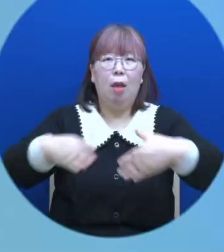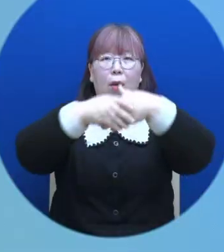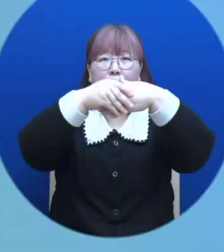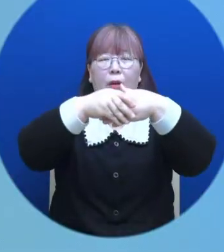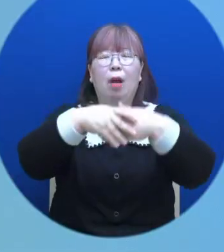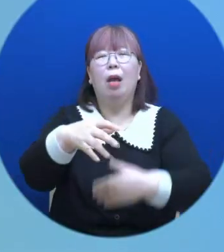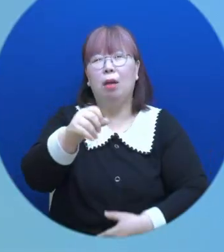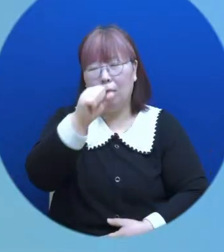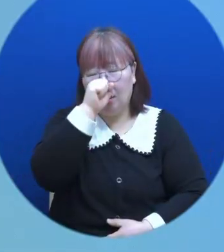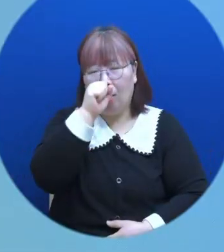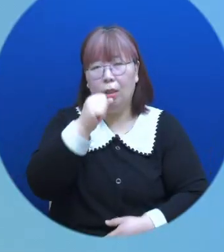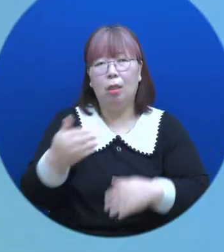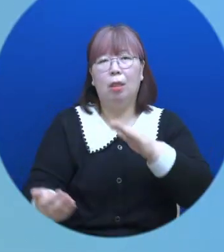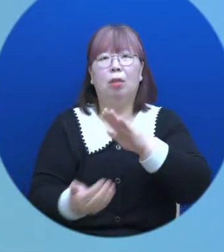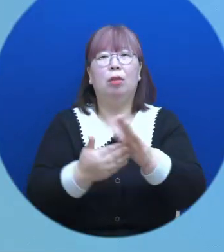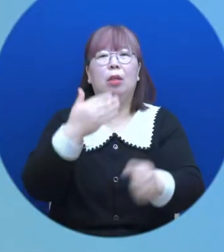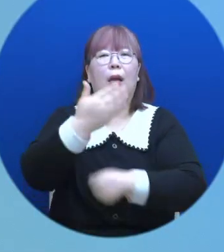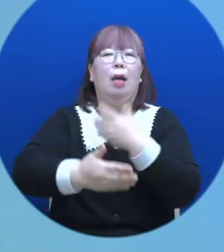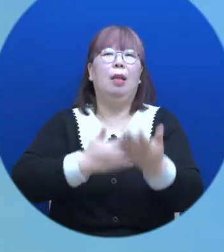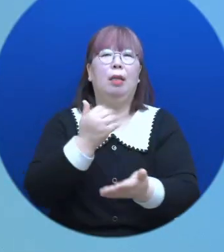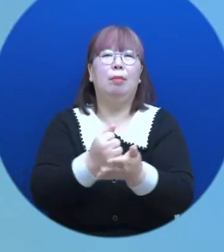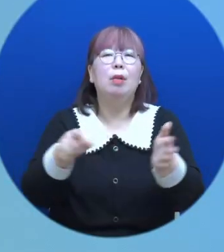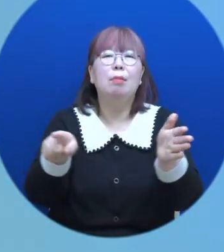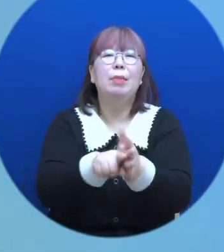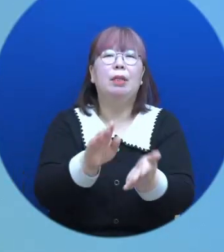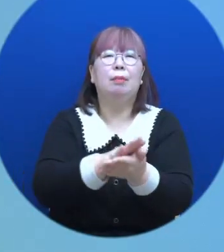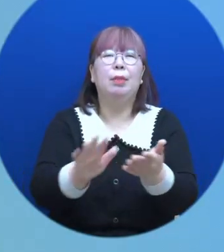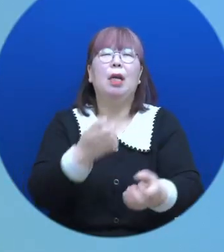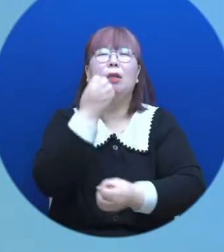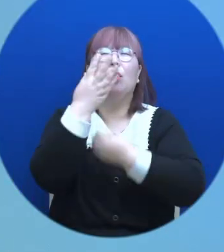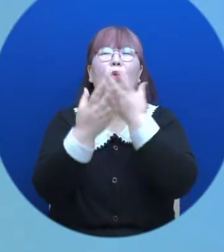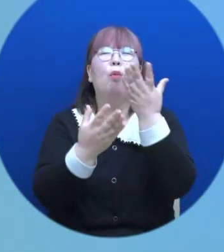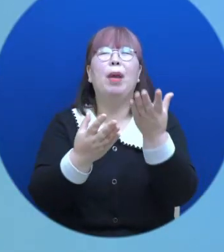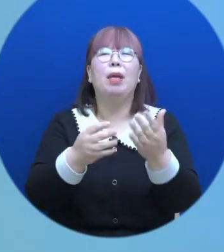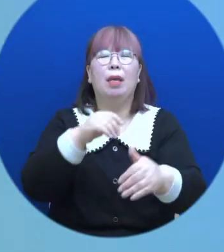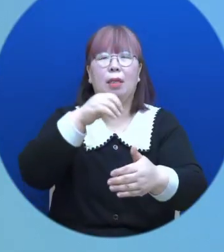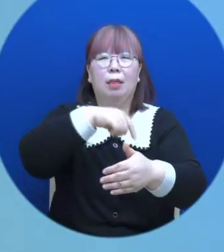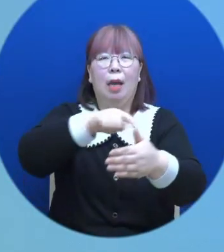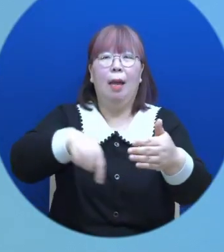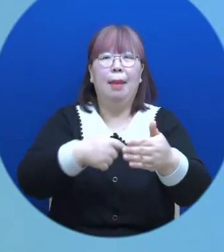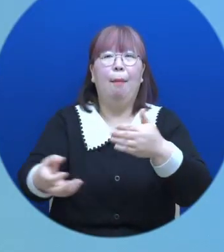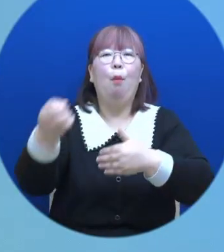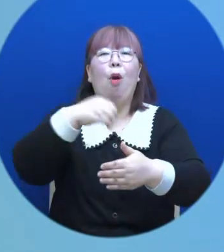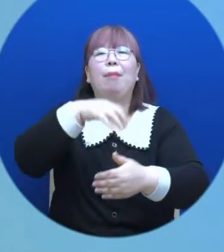이룬 하나님을 믿습니다. 이 고백이 그 안에 담겨 있다는 얘기죠.